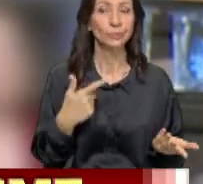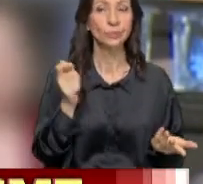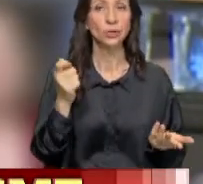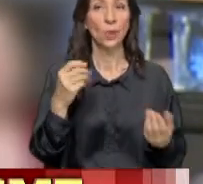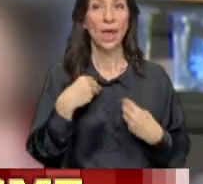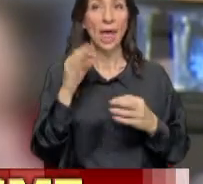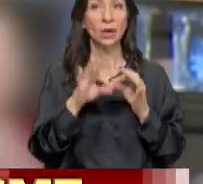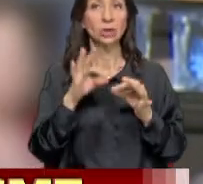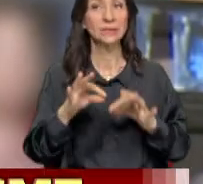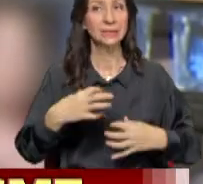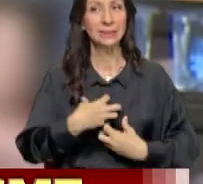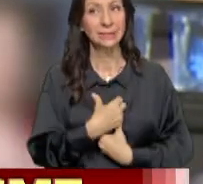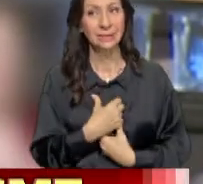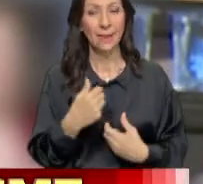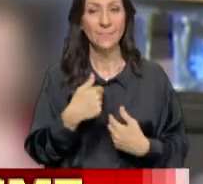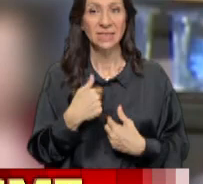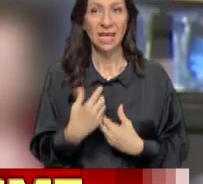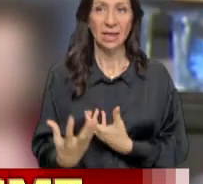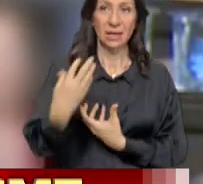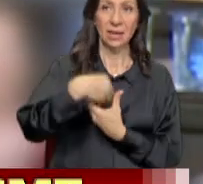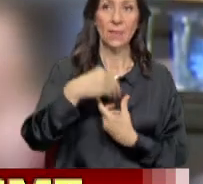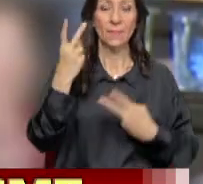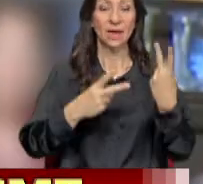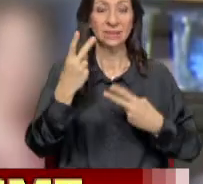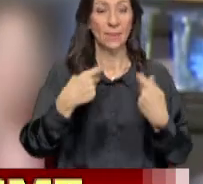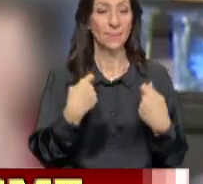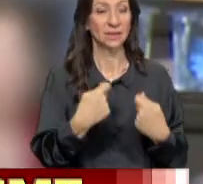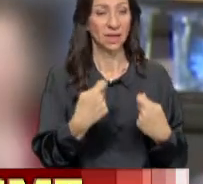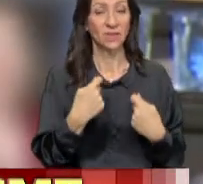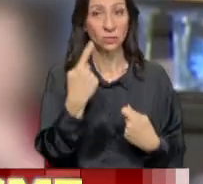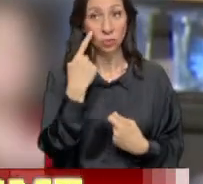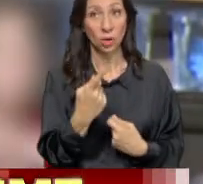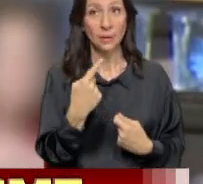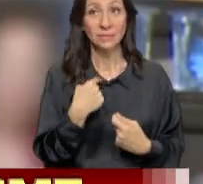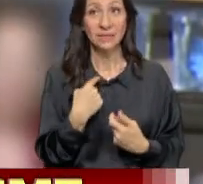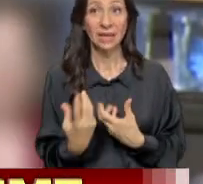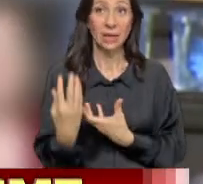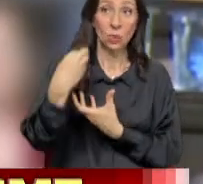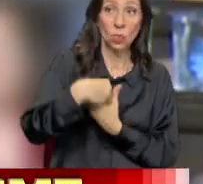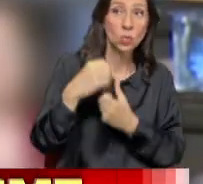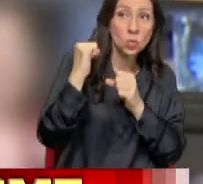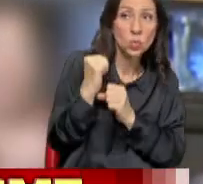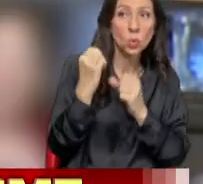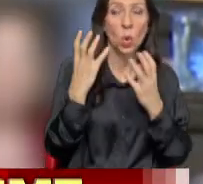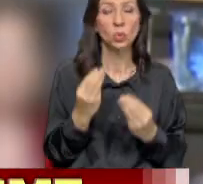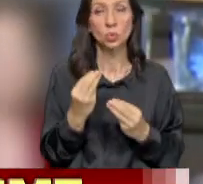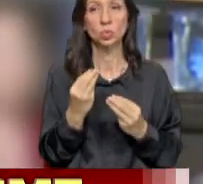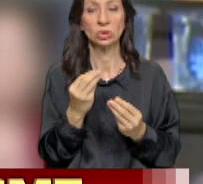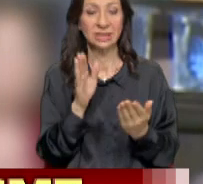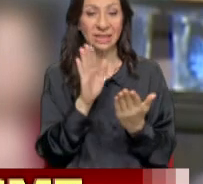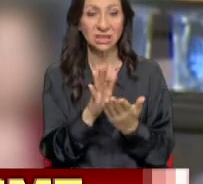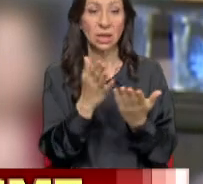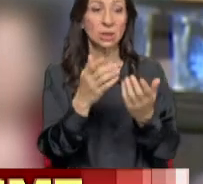zorladığı, ekonomik sıkıntıların bizlere yüklediği, bir takım girdilerin, maliyetlerin bize yüklediğinin